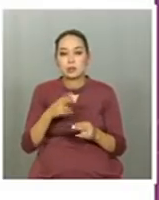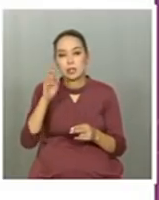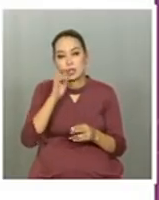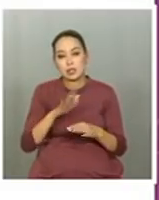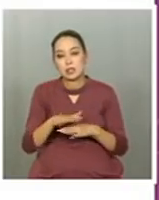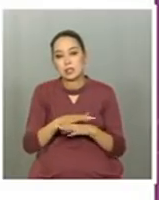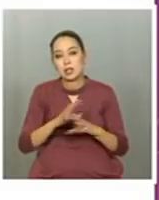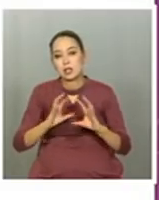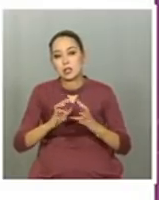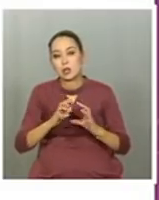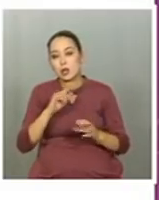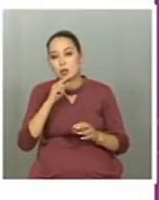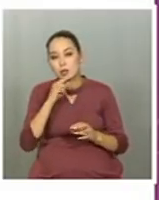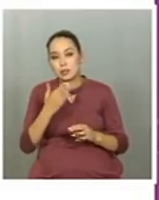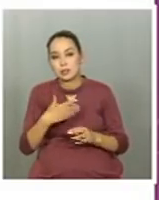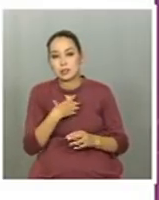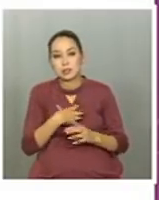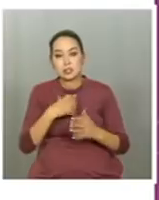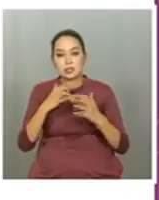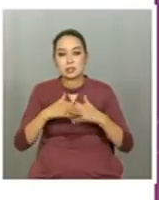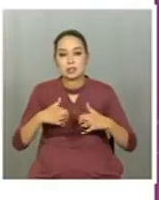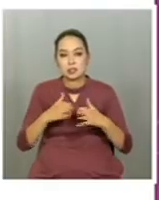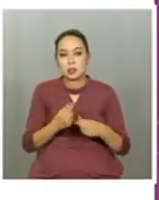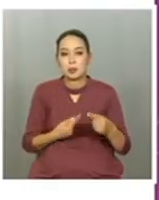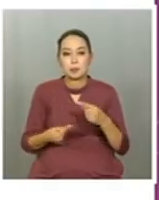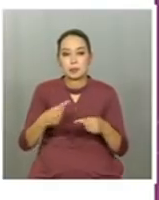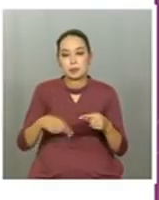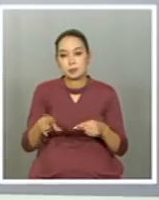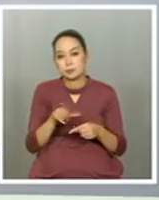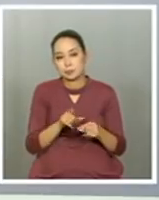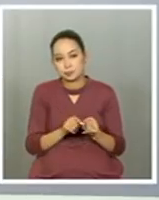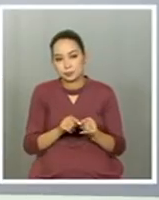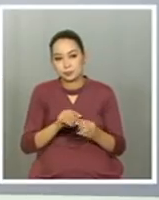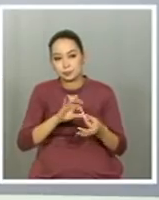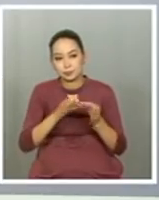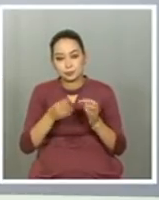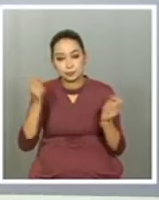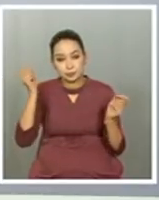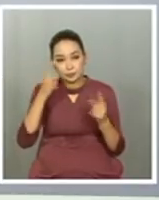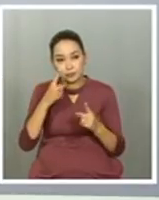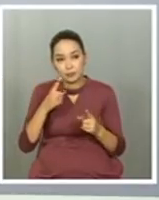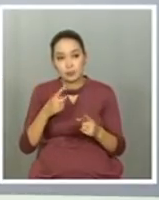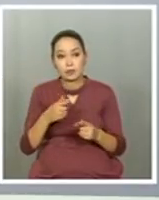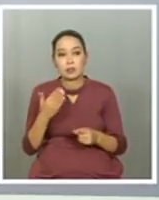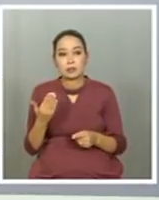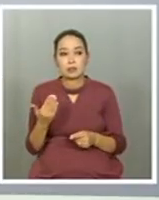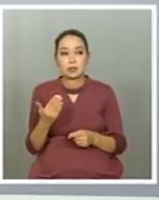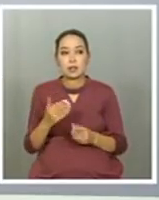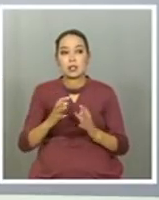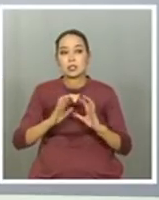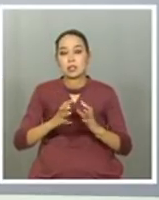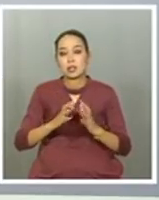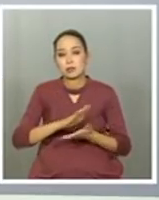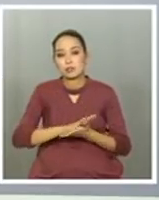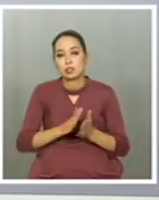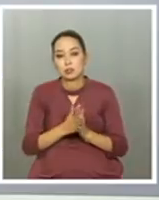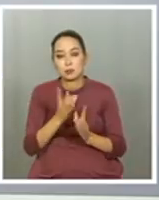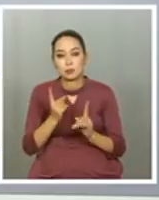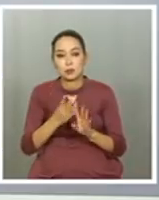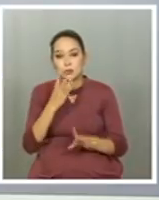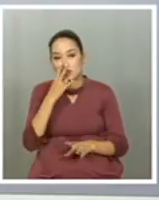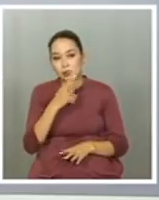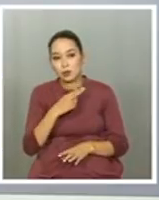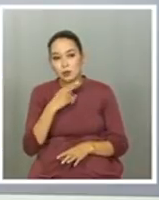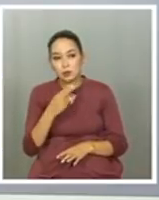негізгі зерттеу салаларын бір-бірімен салыстырып көрейік. Оқушылар, географиялық жағдайға бірінші тоқталатын болсақ,